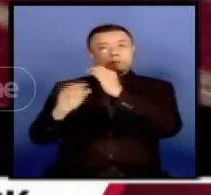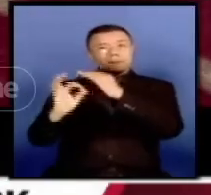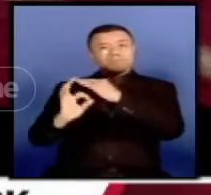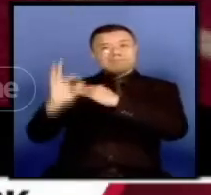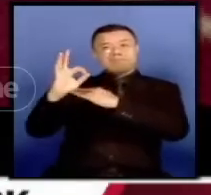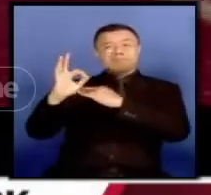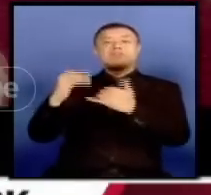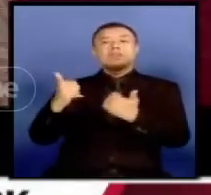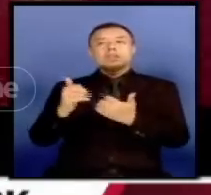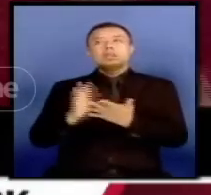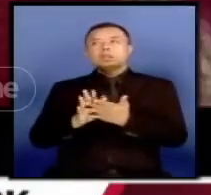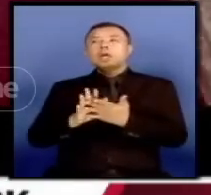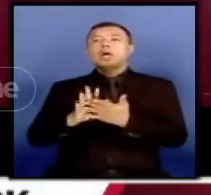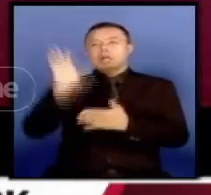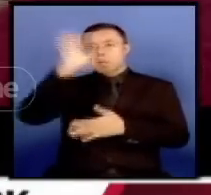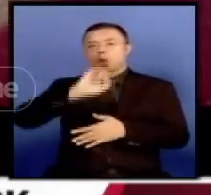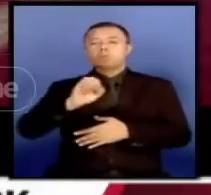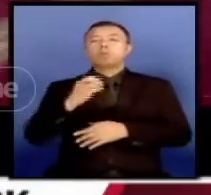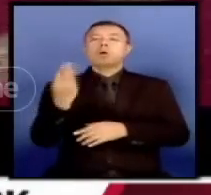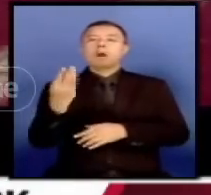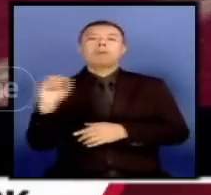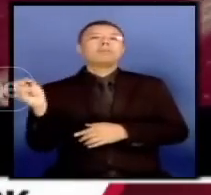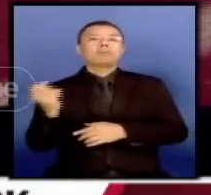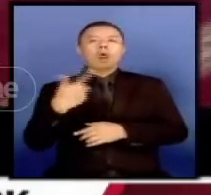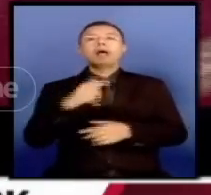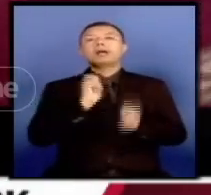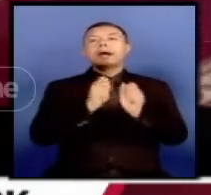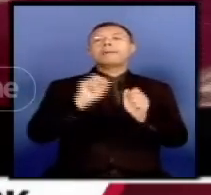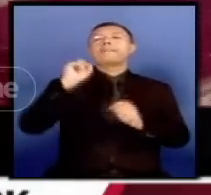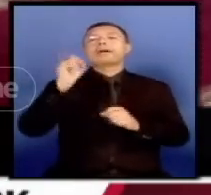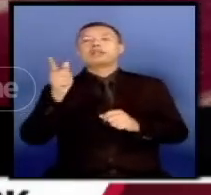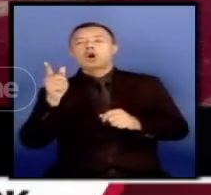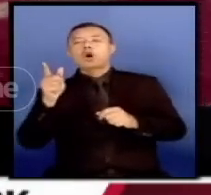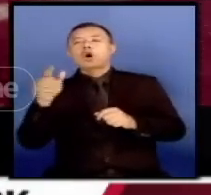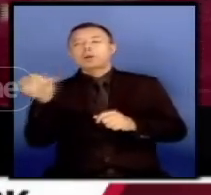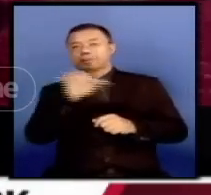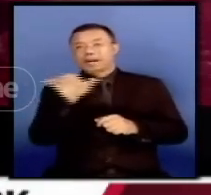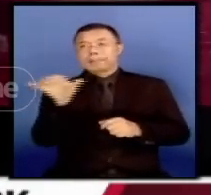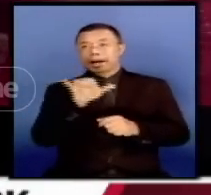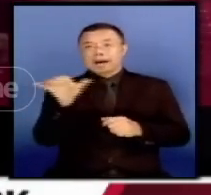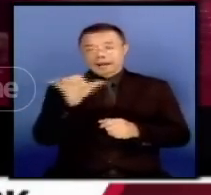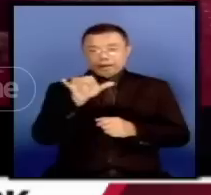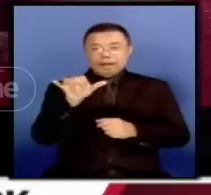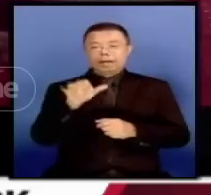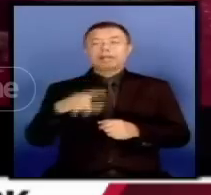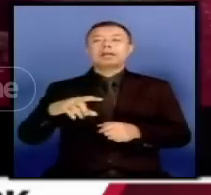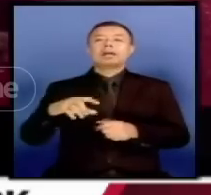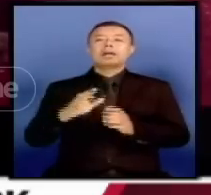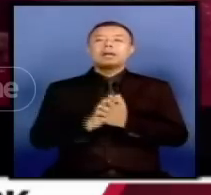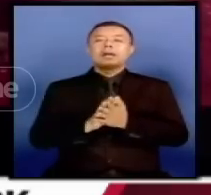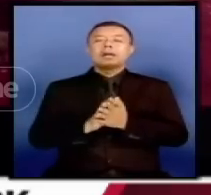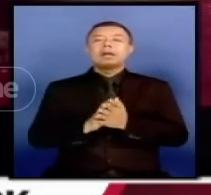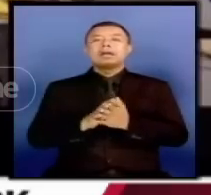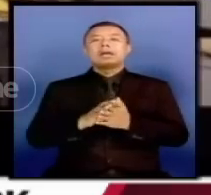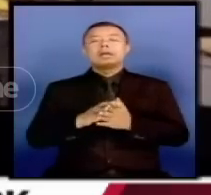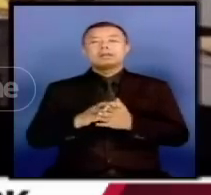menentukan apakah Idul Fitri nanti jatuh besok bersamaan dengan cara